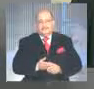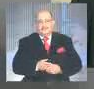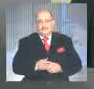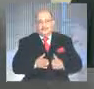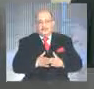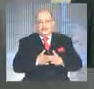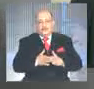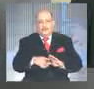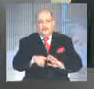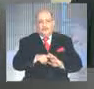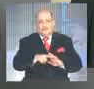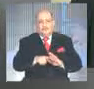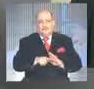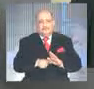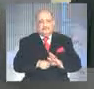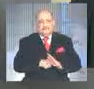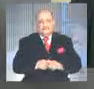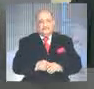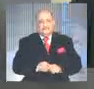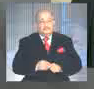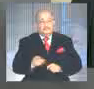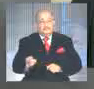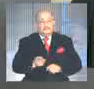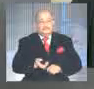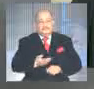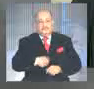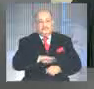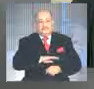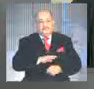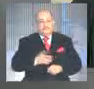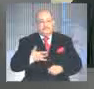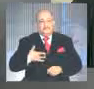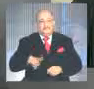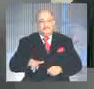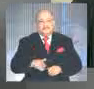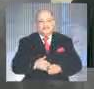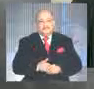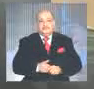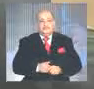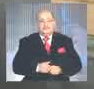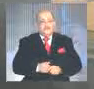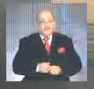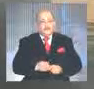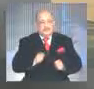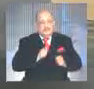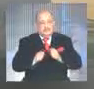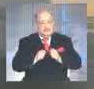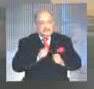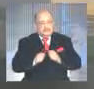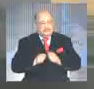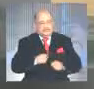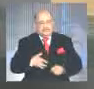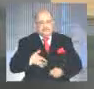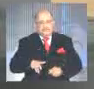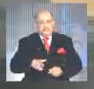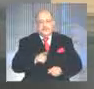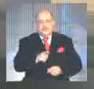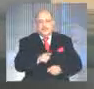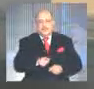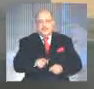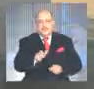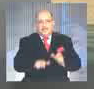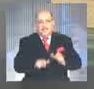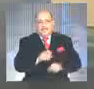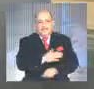المفاوضات ما بيننا وبين سلطة الإشراف والشركات المستغلة لهذا القطاع. العاملون بهذا المصب يؤكدون